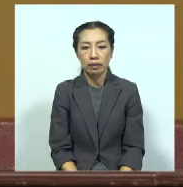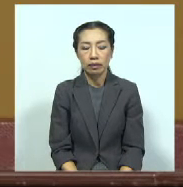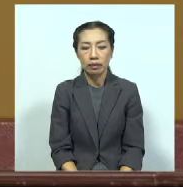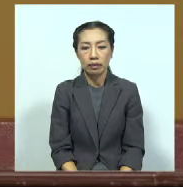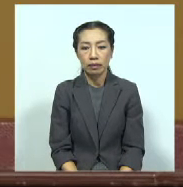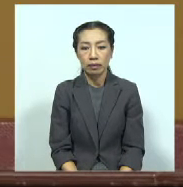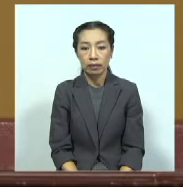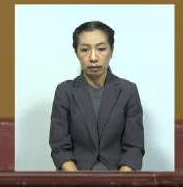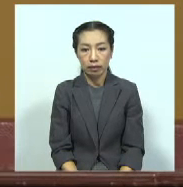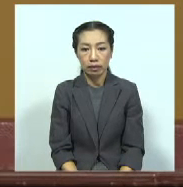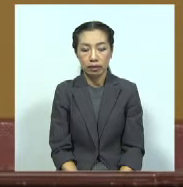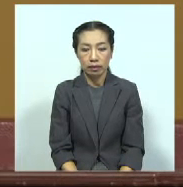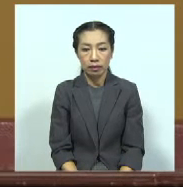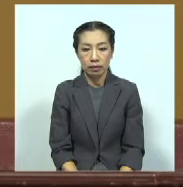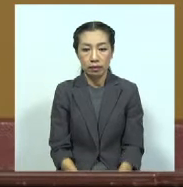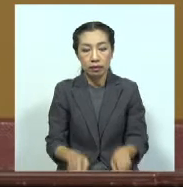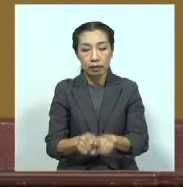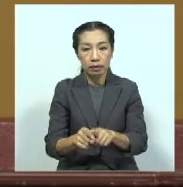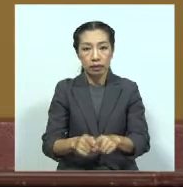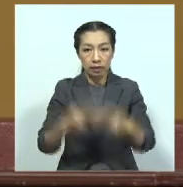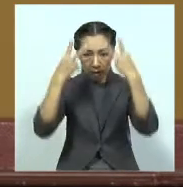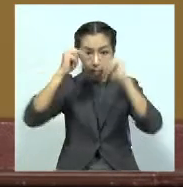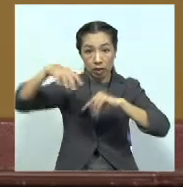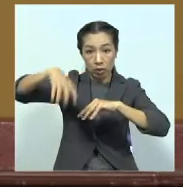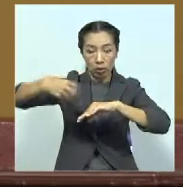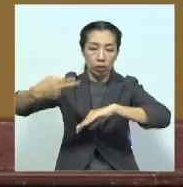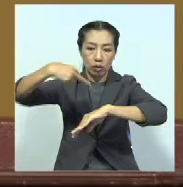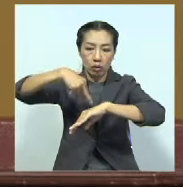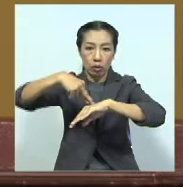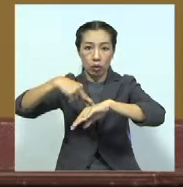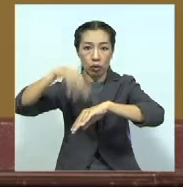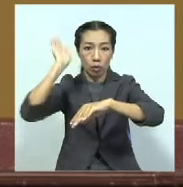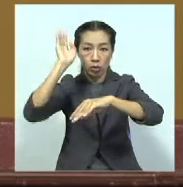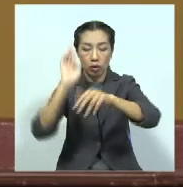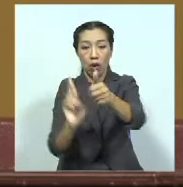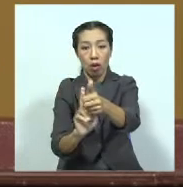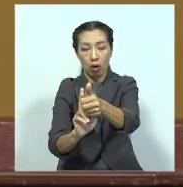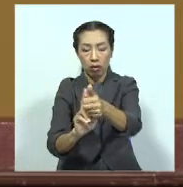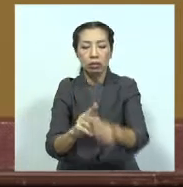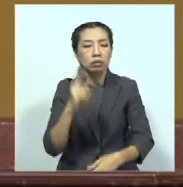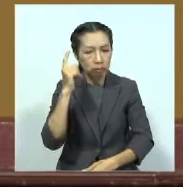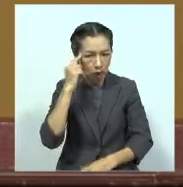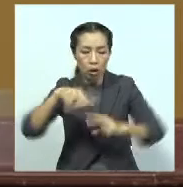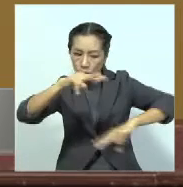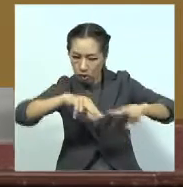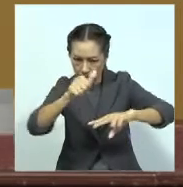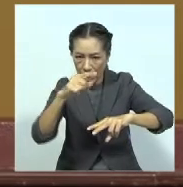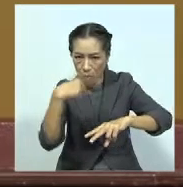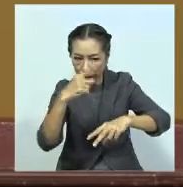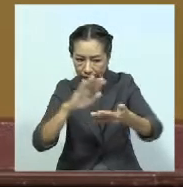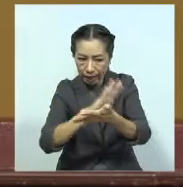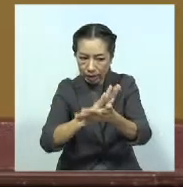ทวิรชนสุคนธปฏิภาครองโฆษกประจำสำนักนายกรัฐมนตรีเชื่อว่าจะสามารถตรวจสอบได้ขณะ